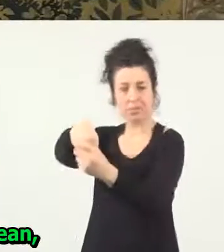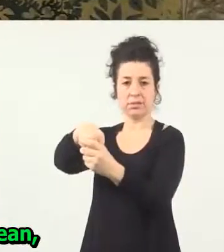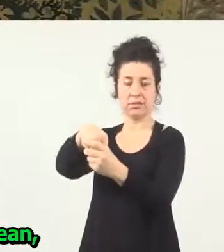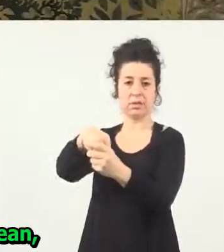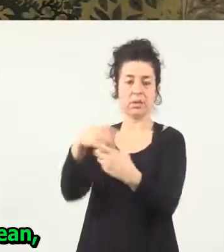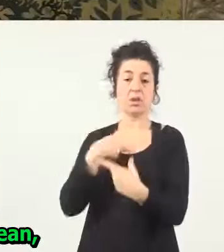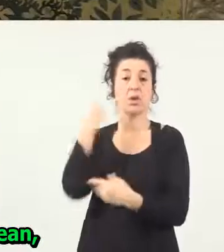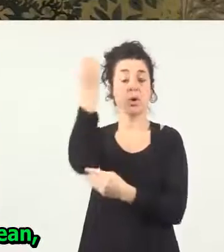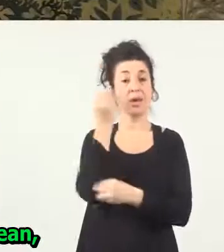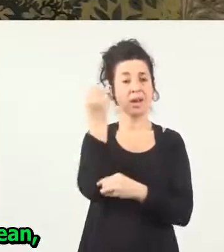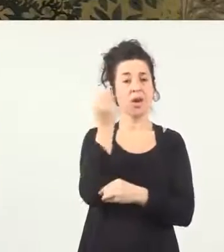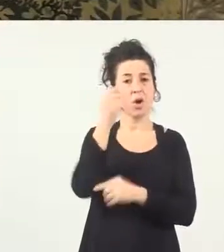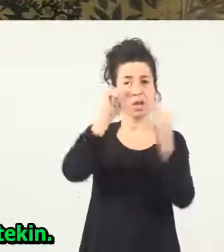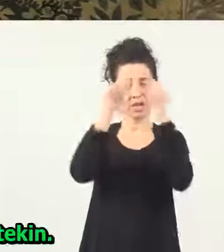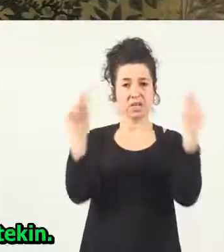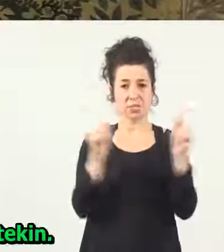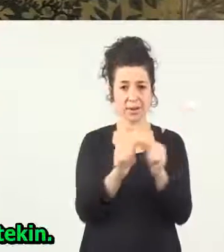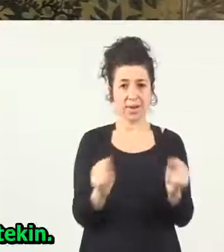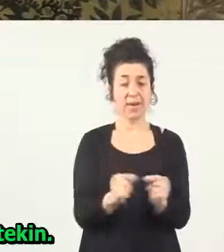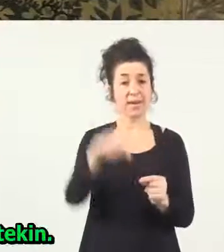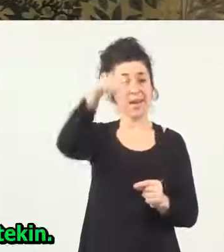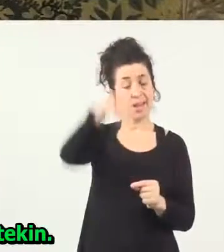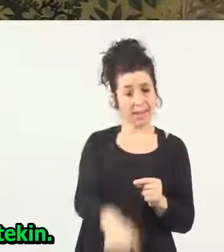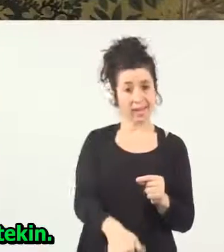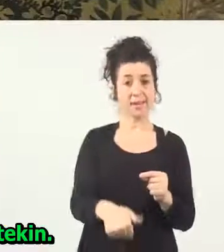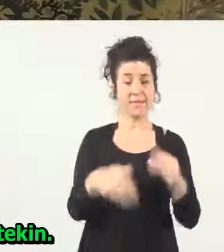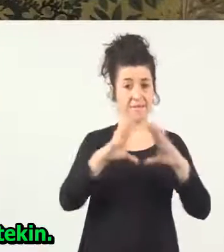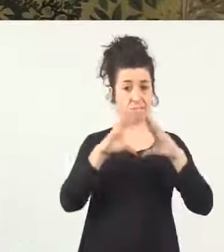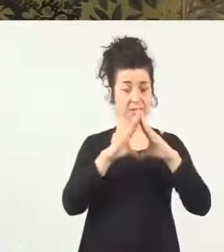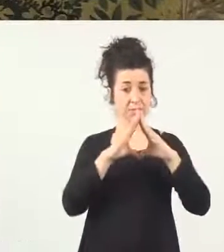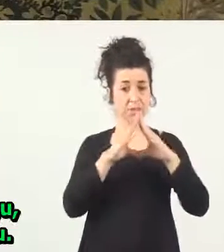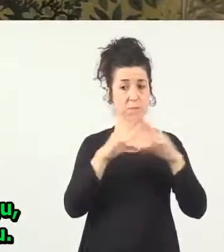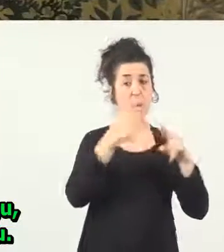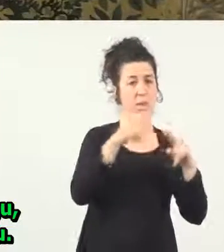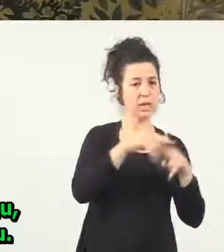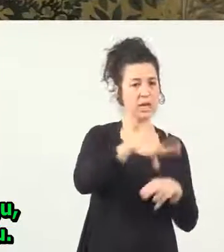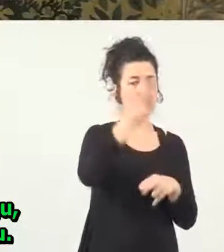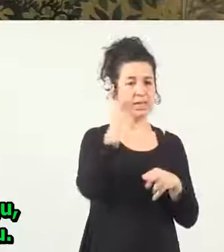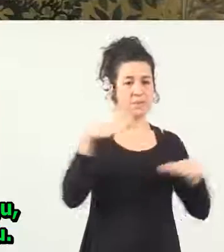Euskal Herrian, feminismoan, baina orokorrean, politika ulertzen dugula kombinazio batekin.